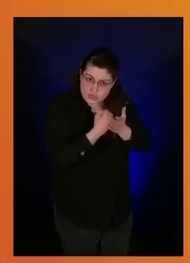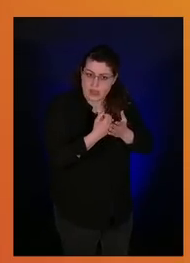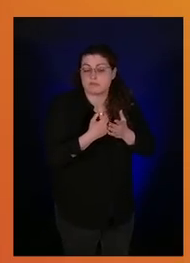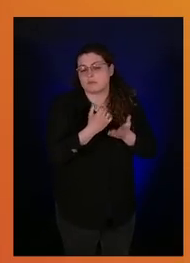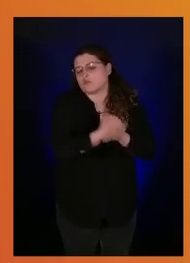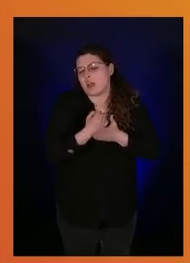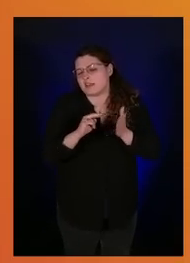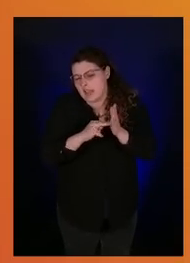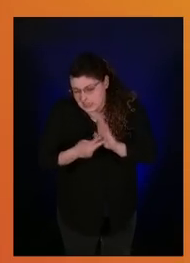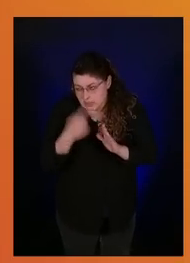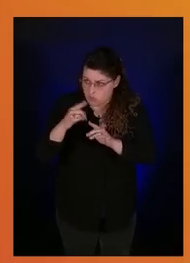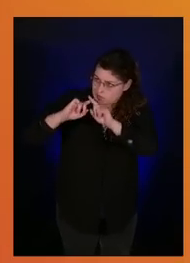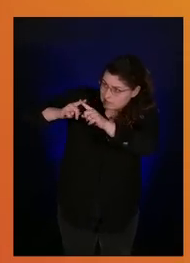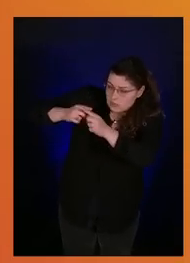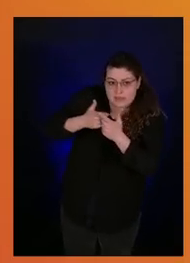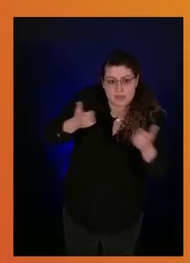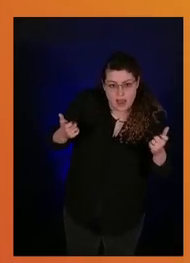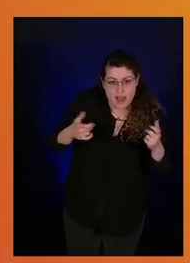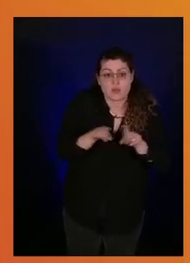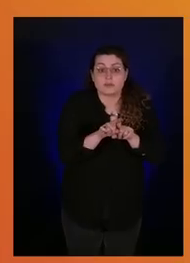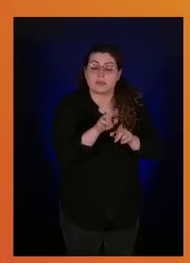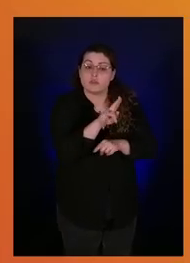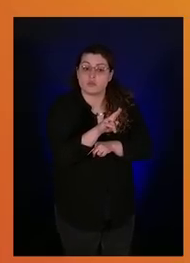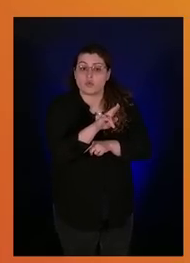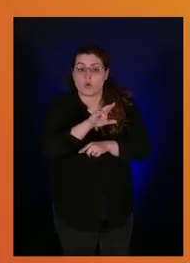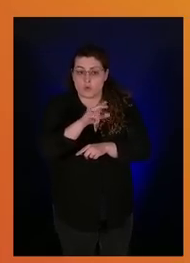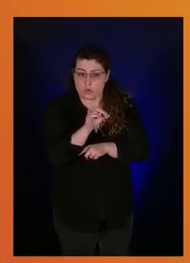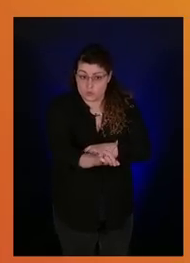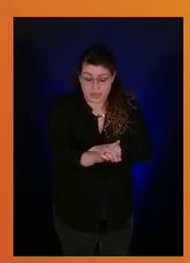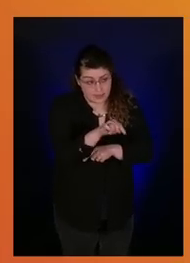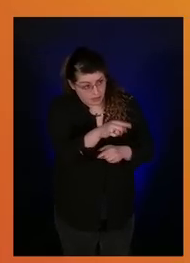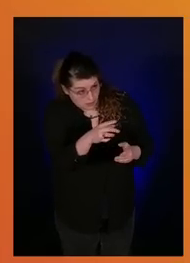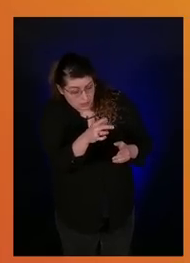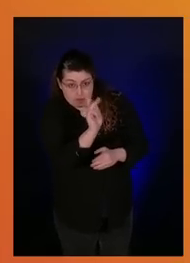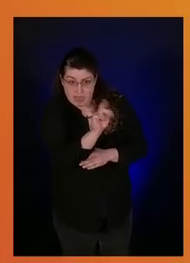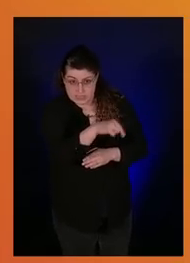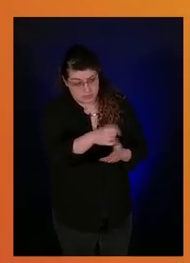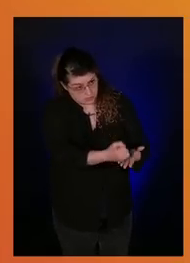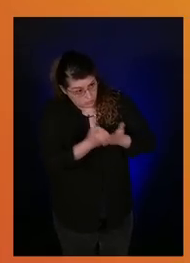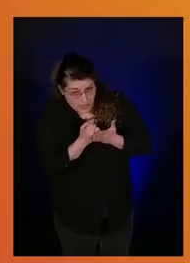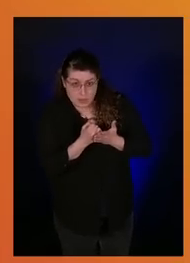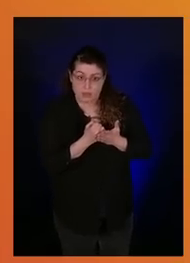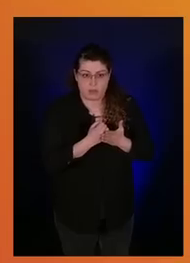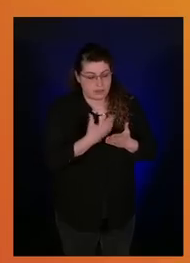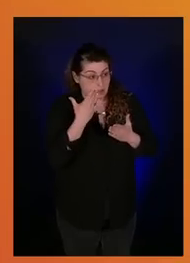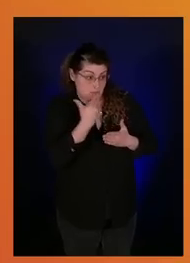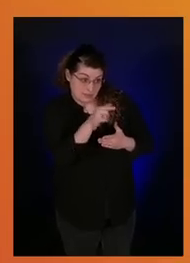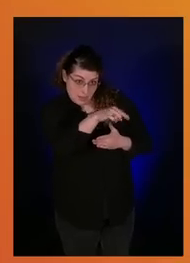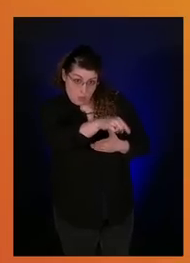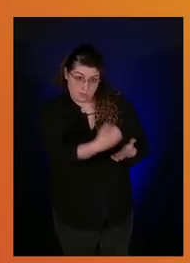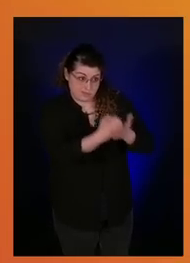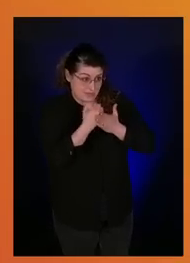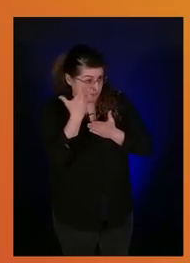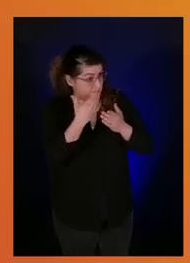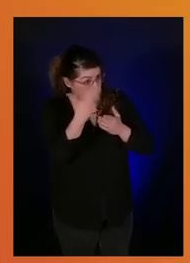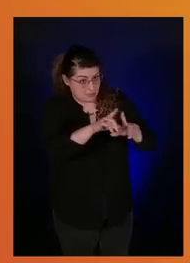pouvoir négocier, etc. Et on a eu l'Union départementale de Paris, sans qui, franchement, ce combat, il n'aurait simplement pas été possible. Alors, je